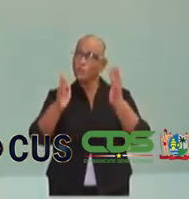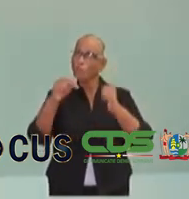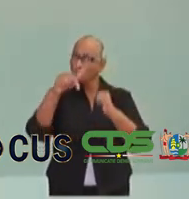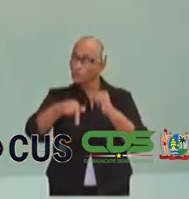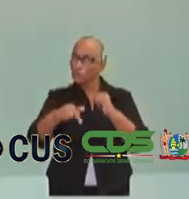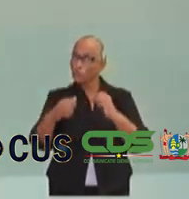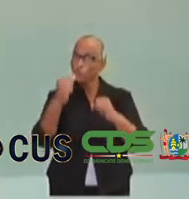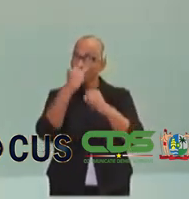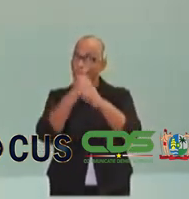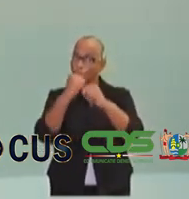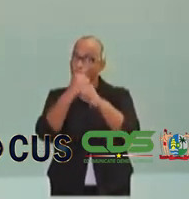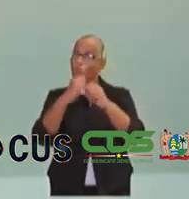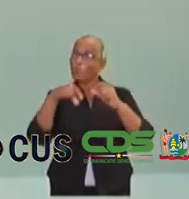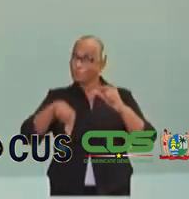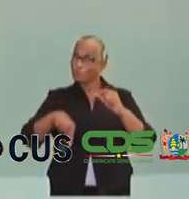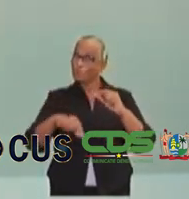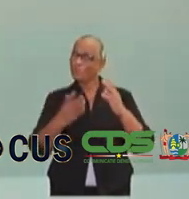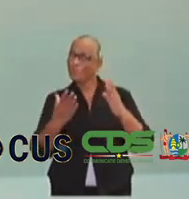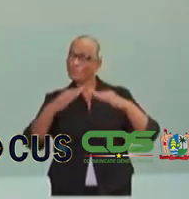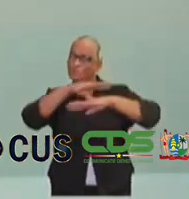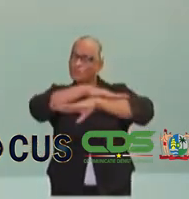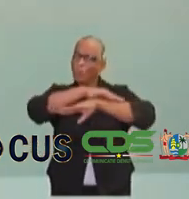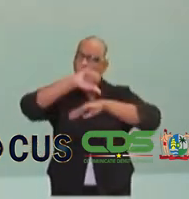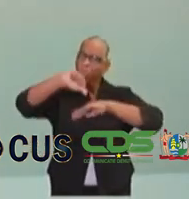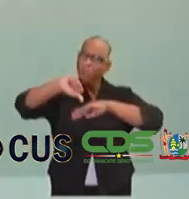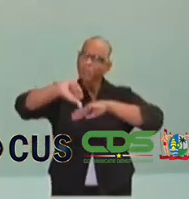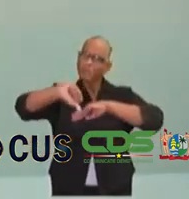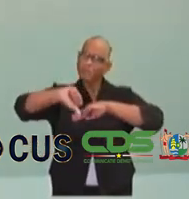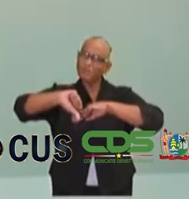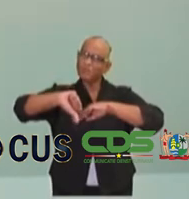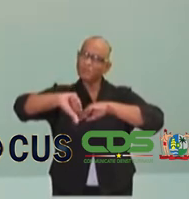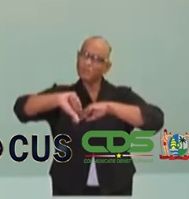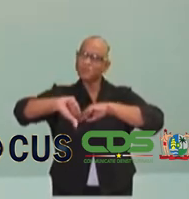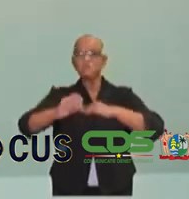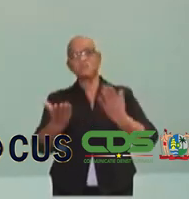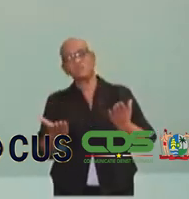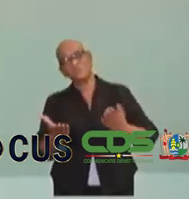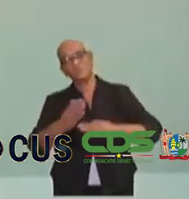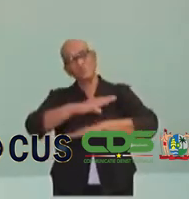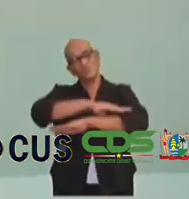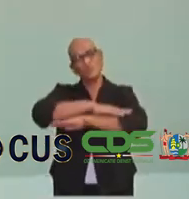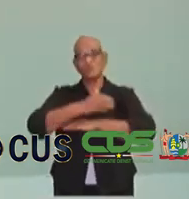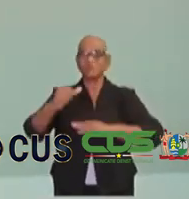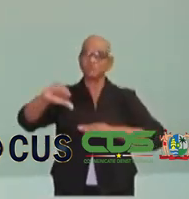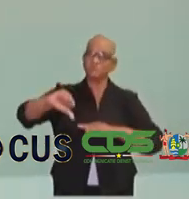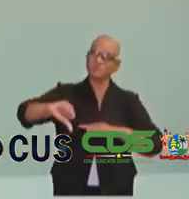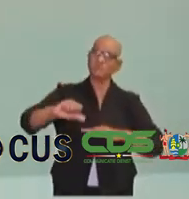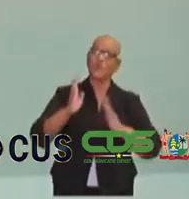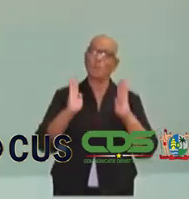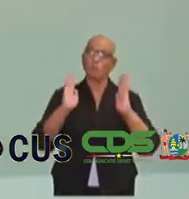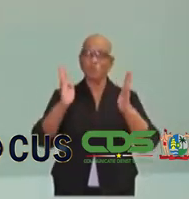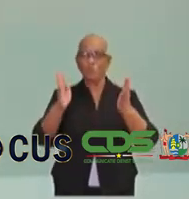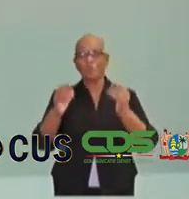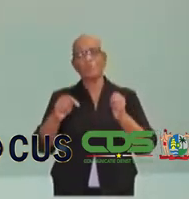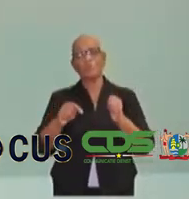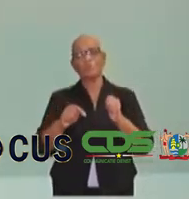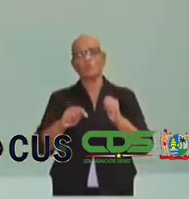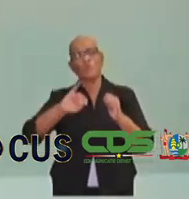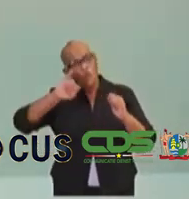voorbereiding. De scholen zien er heel slecht uit. En de 7 slechtste scholen in Brokopondo zullen